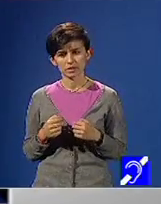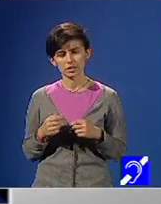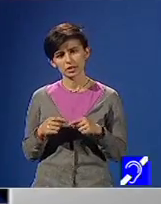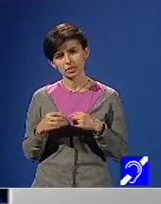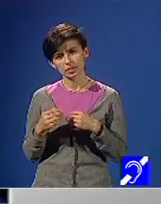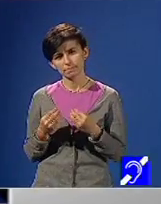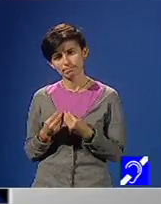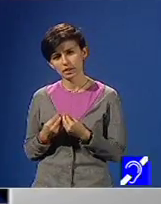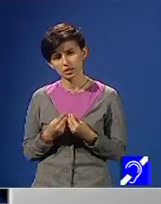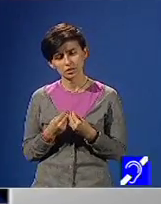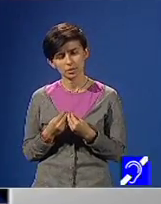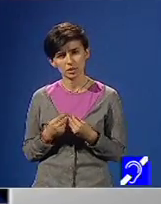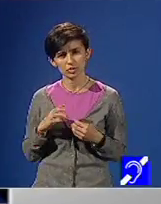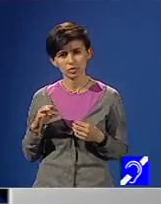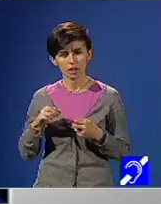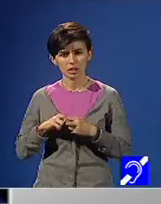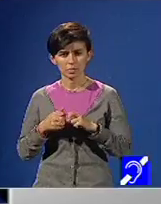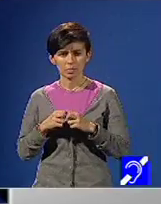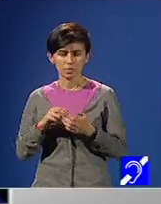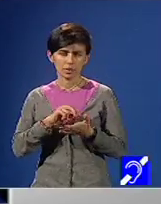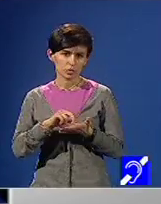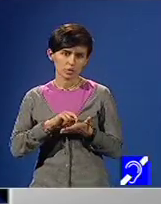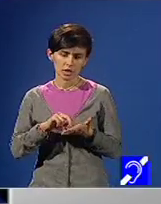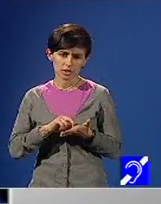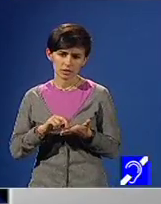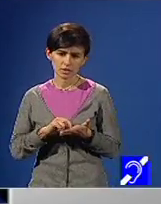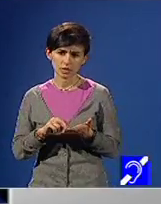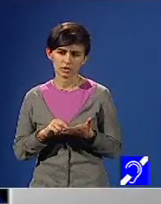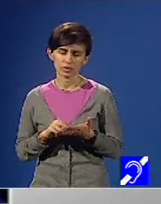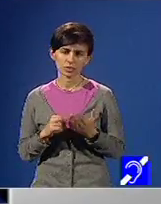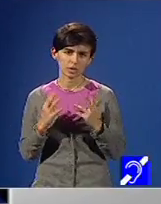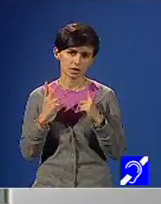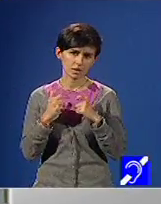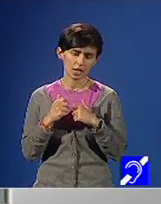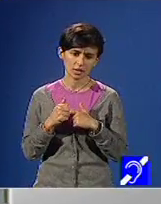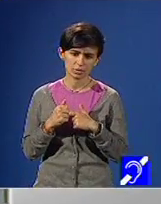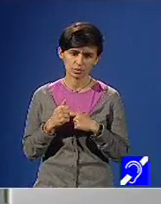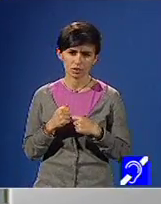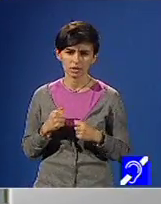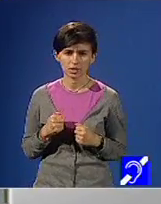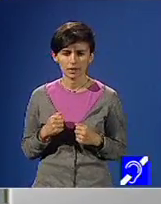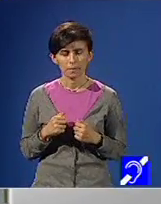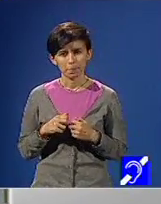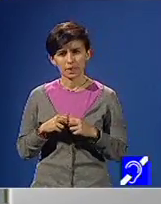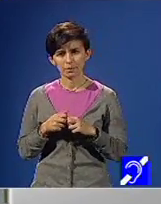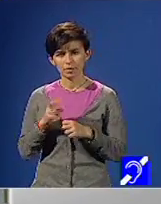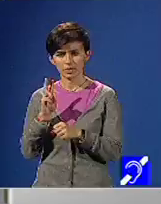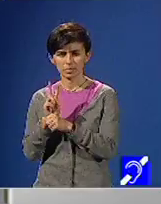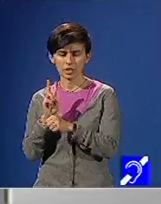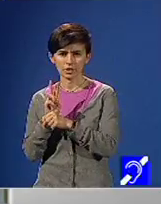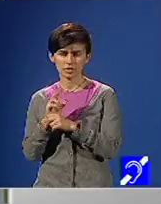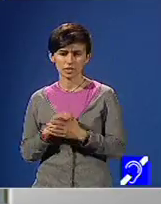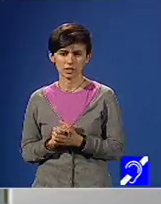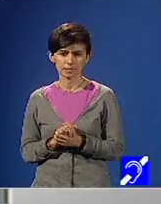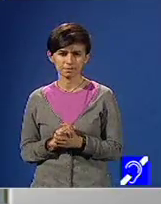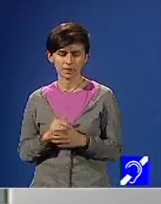exemplu cu cele din sfera scrierii, cu tulburări de calcul, cu tulburări atenționale și cine, așa mai